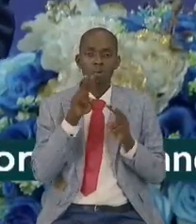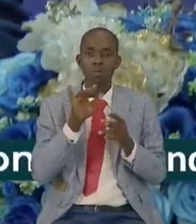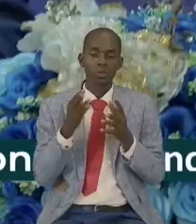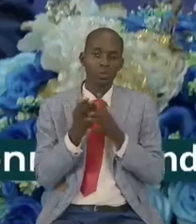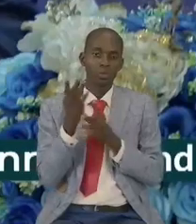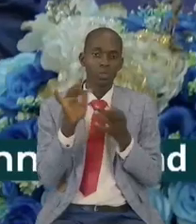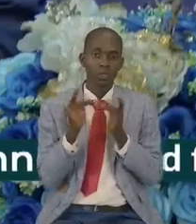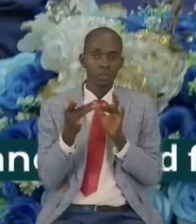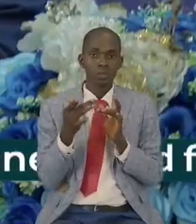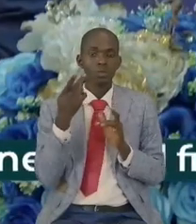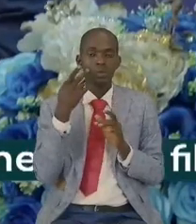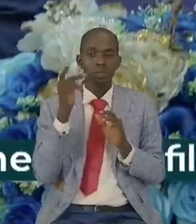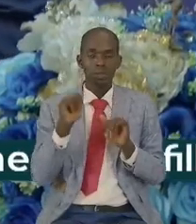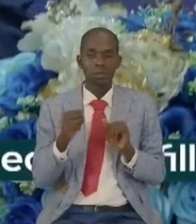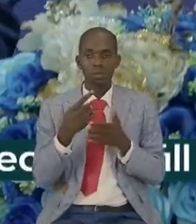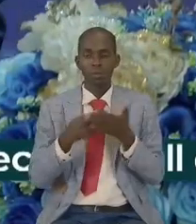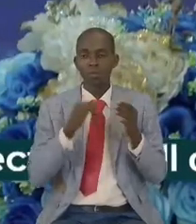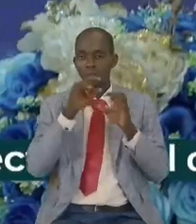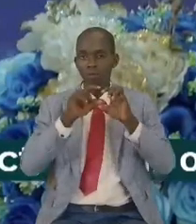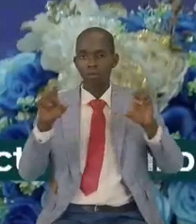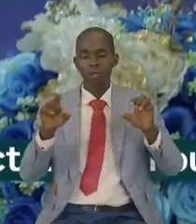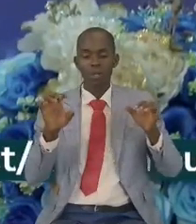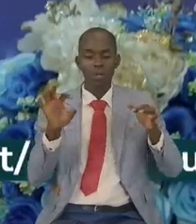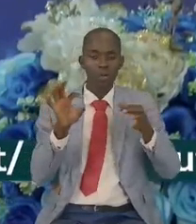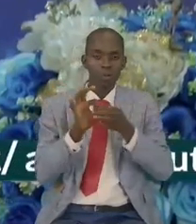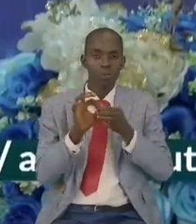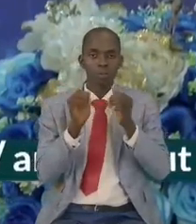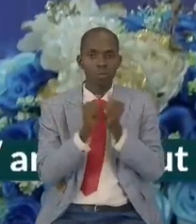Faisons la même chose partout maintenant.